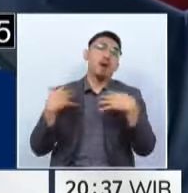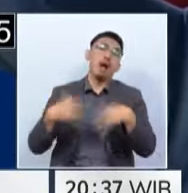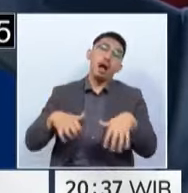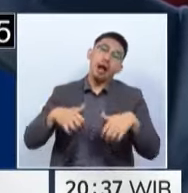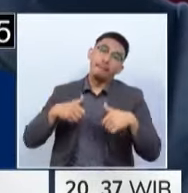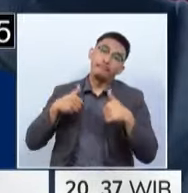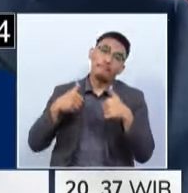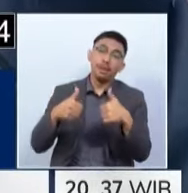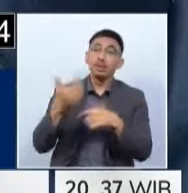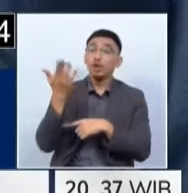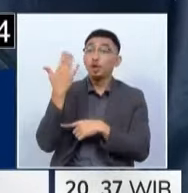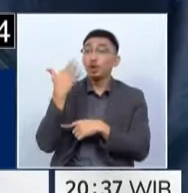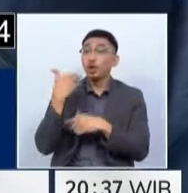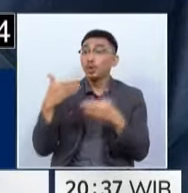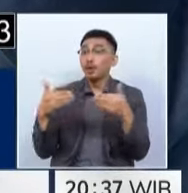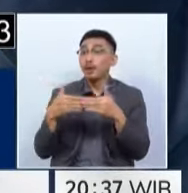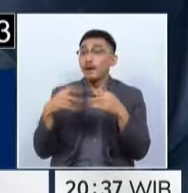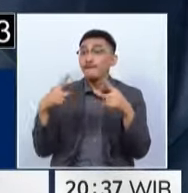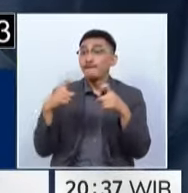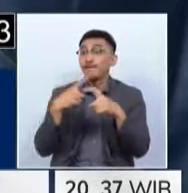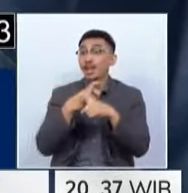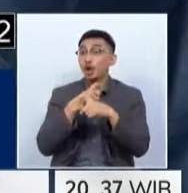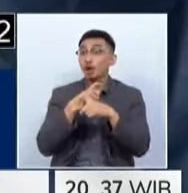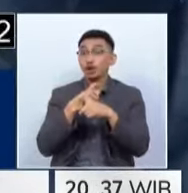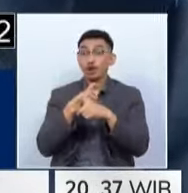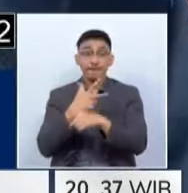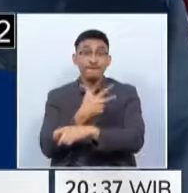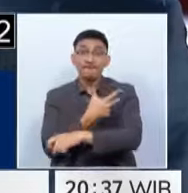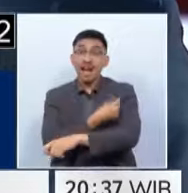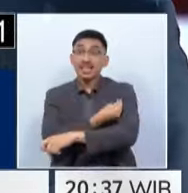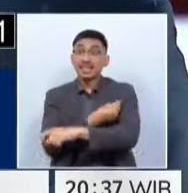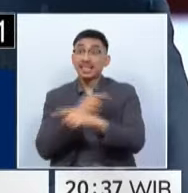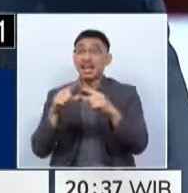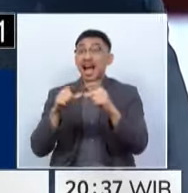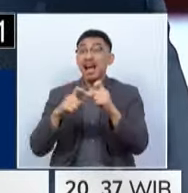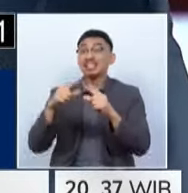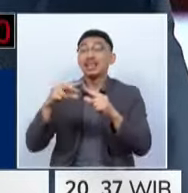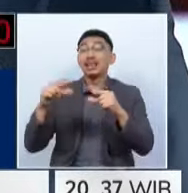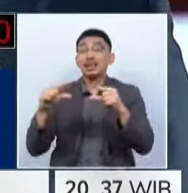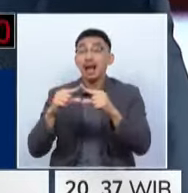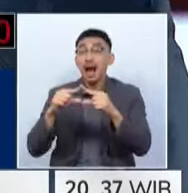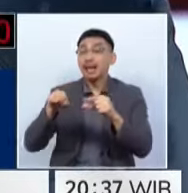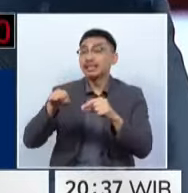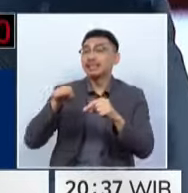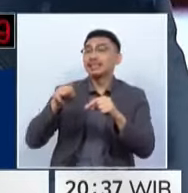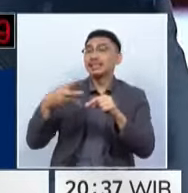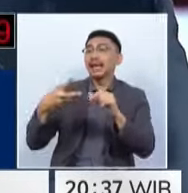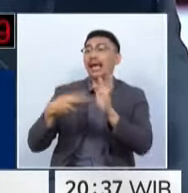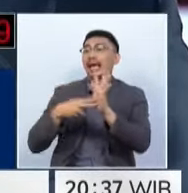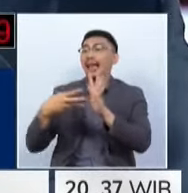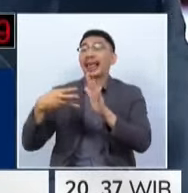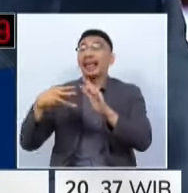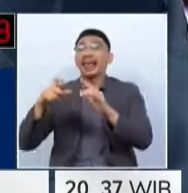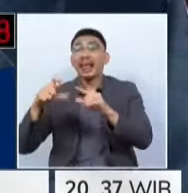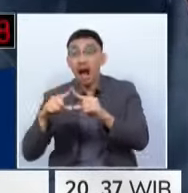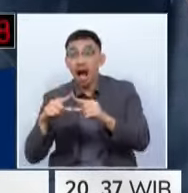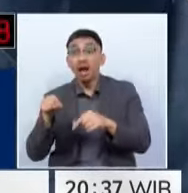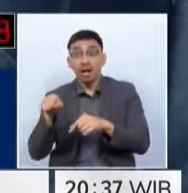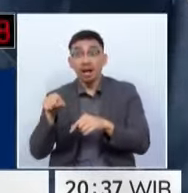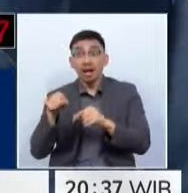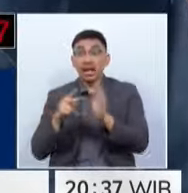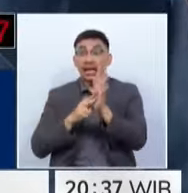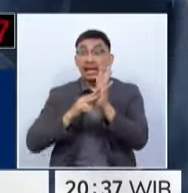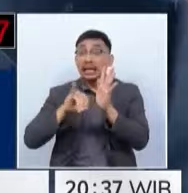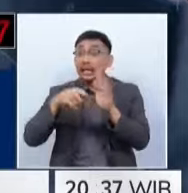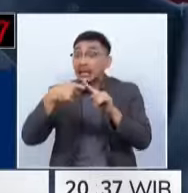antivirus astrazeneka dia diaspora yang Hebat kita promosikan kita viralkan Niki Bry